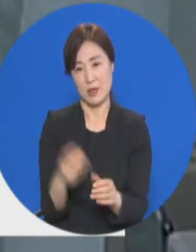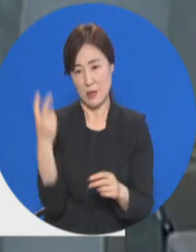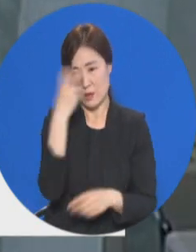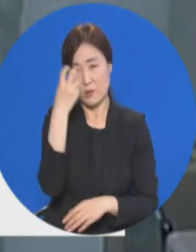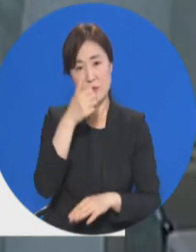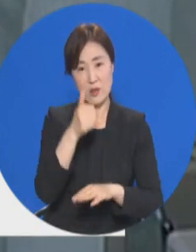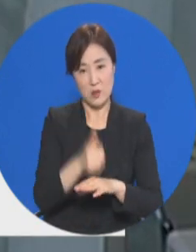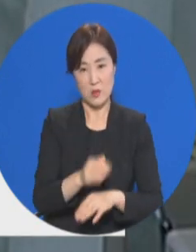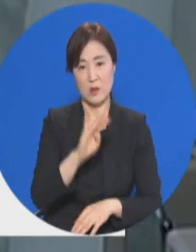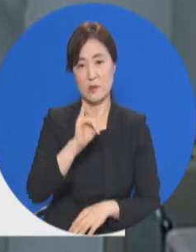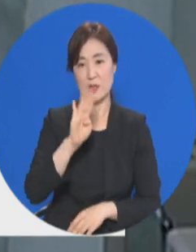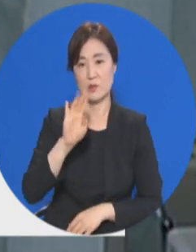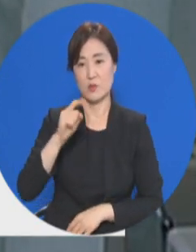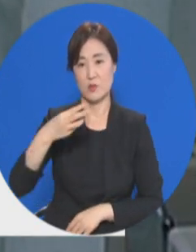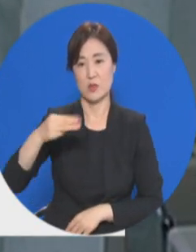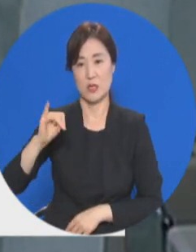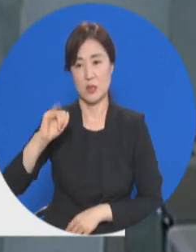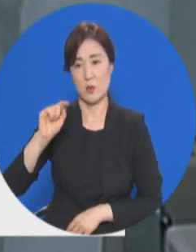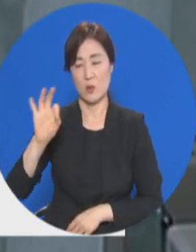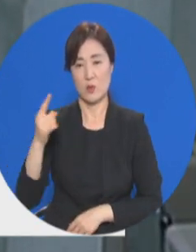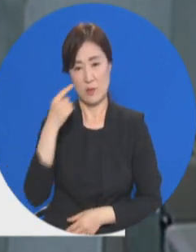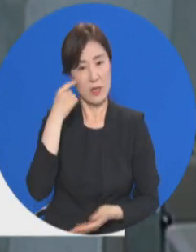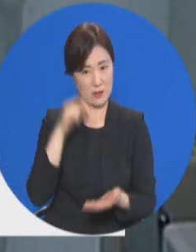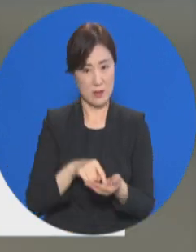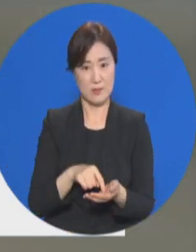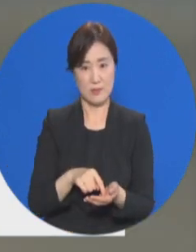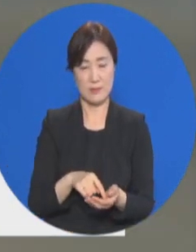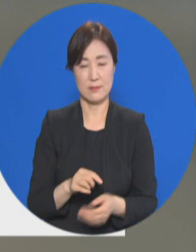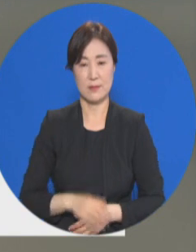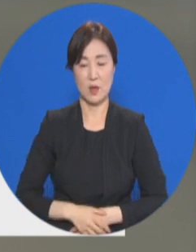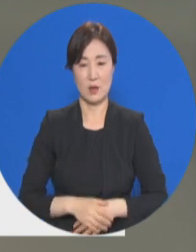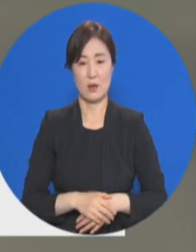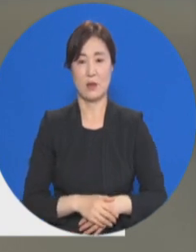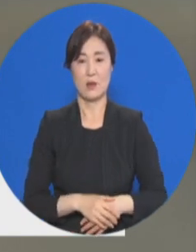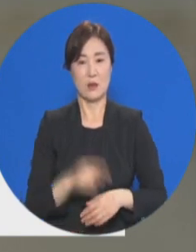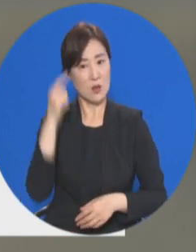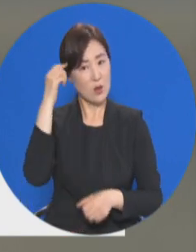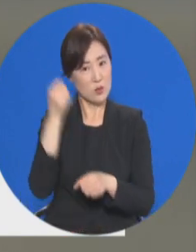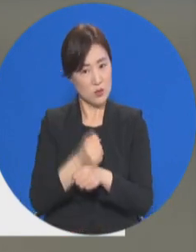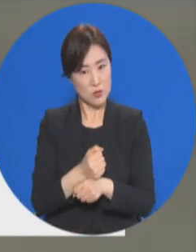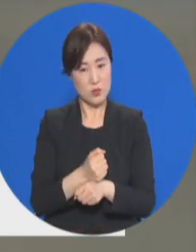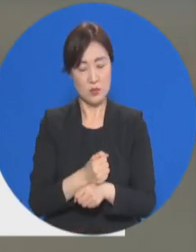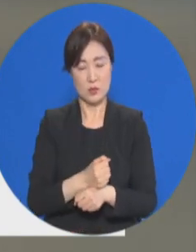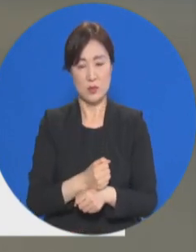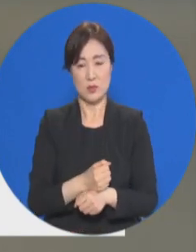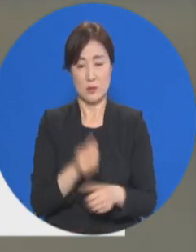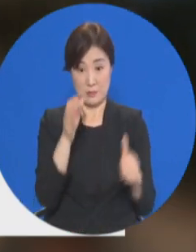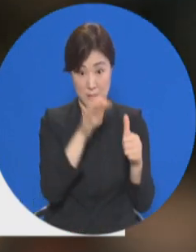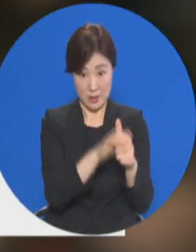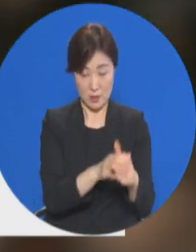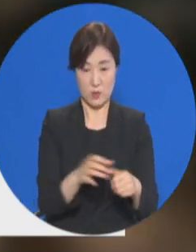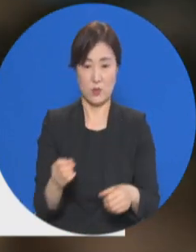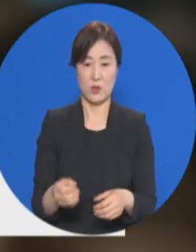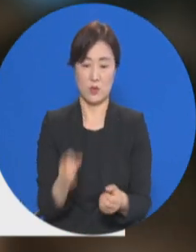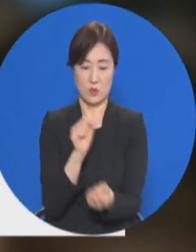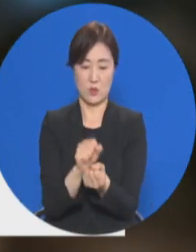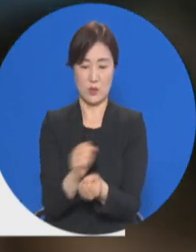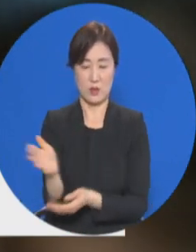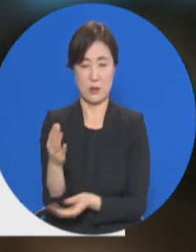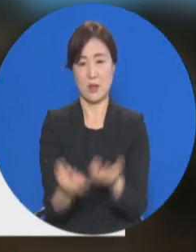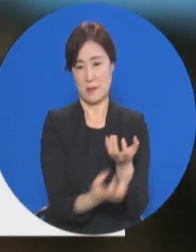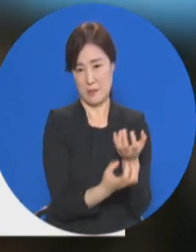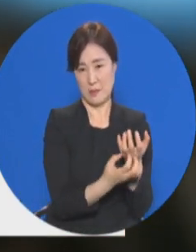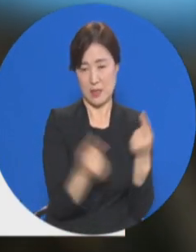폐혈증으로 판명됐습니다. 보건당국은 역학조사를 실시하는 한편 어패류를 익혀먹고 상처난 몸으로